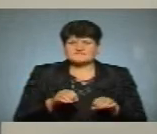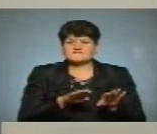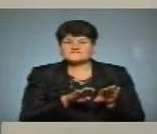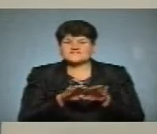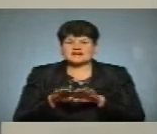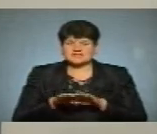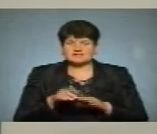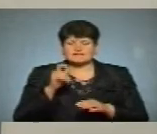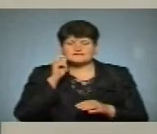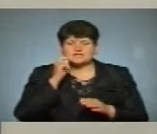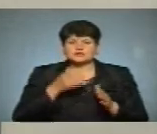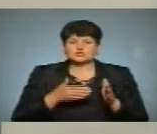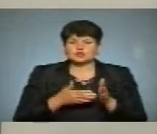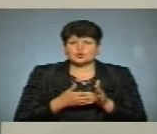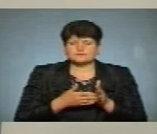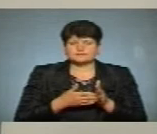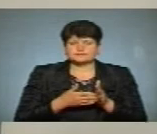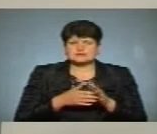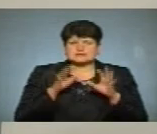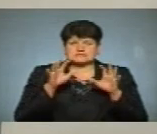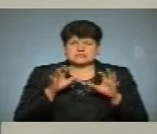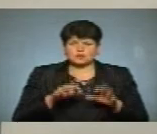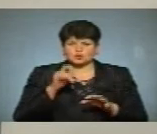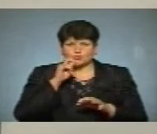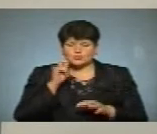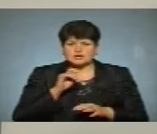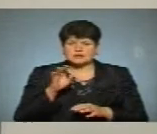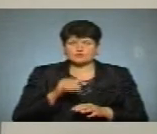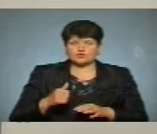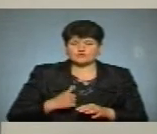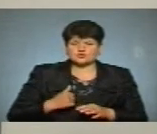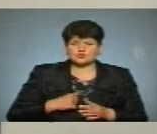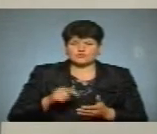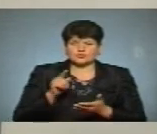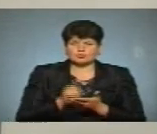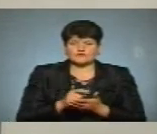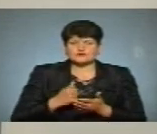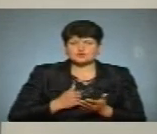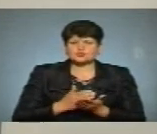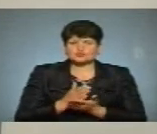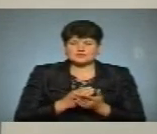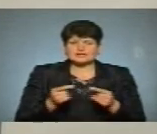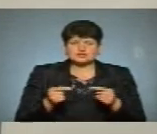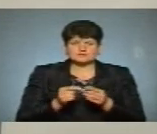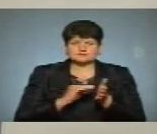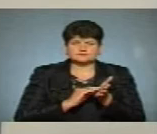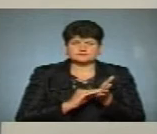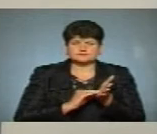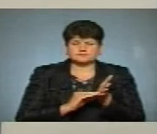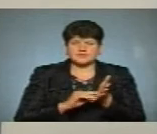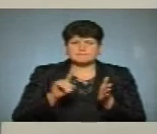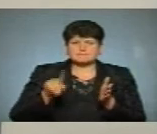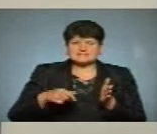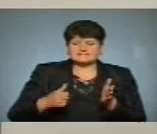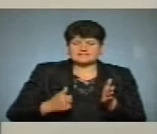вирівняв вік до закону України про військовий обов'язок військову службу, в якому чітко обозначено, що призовний